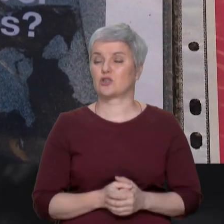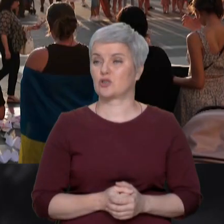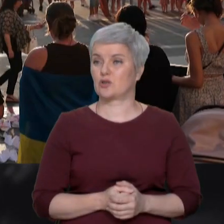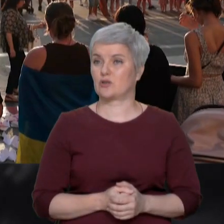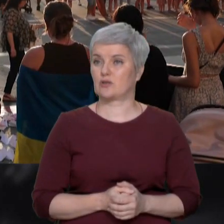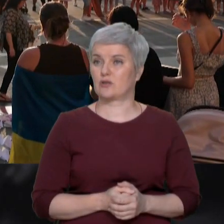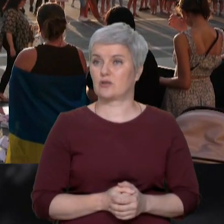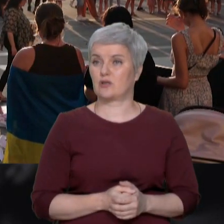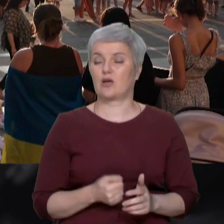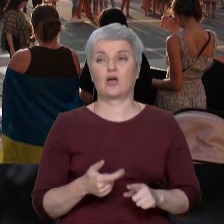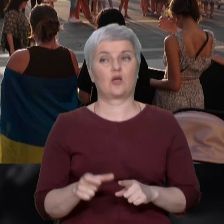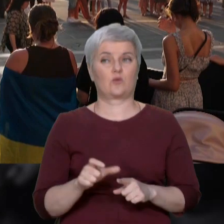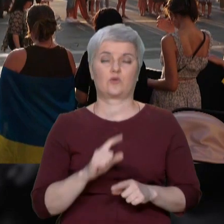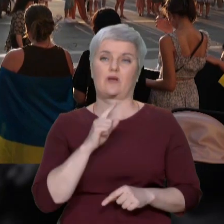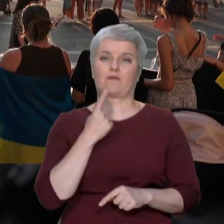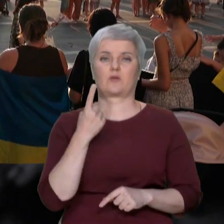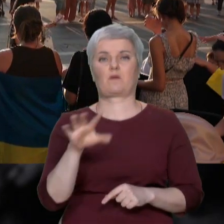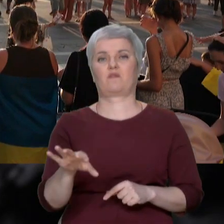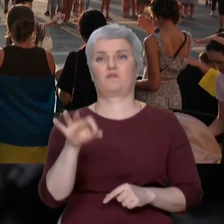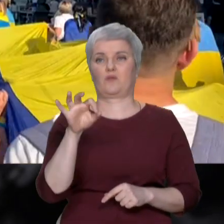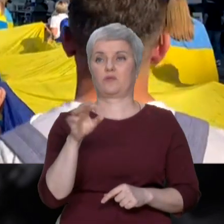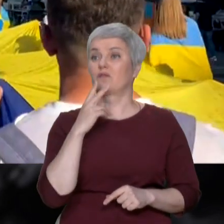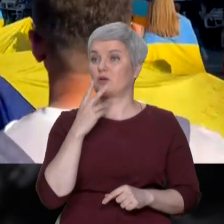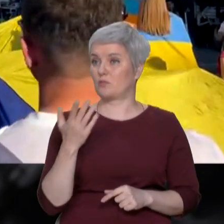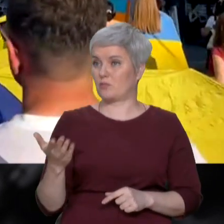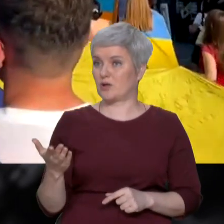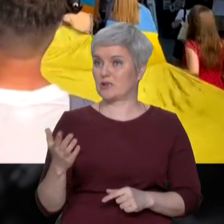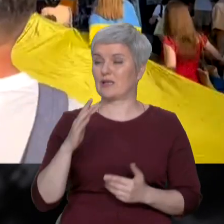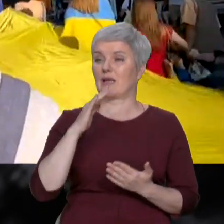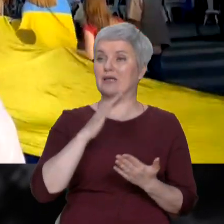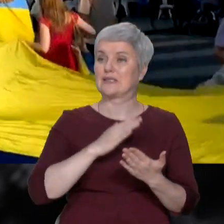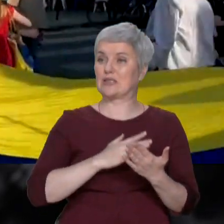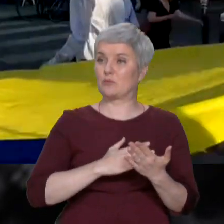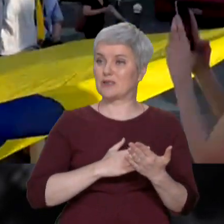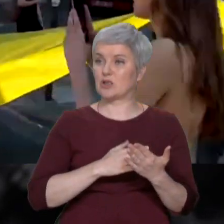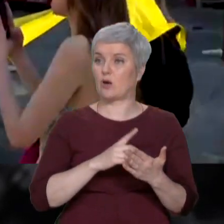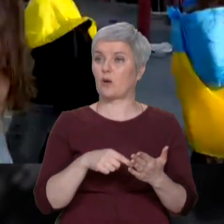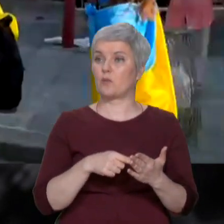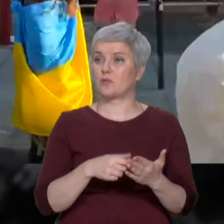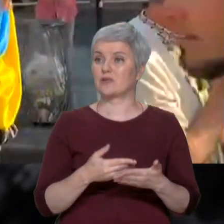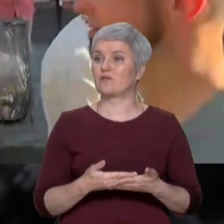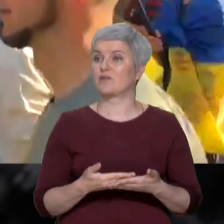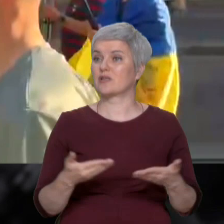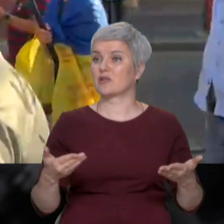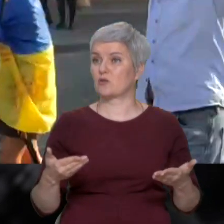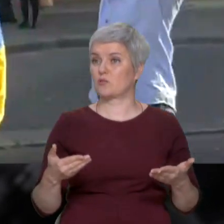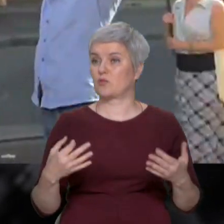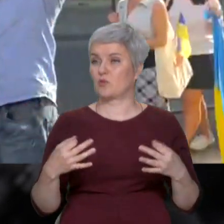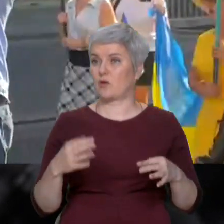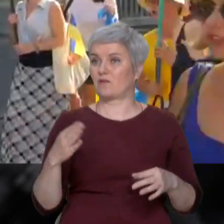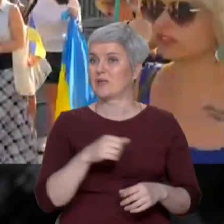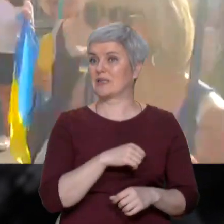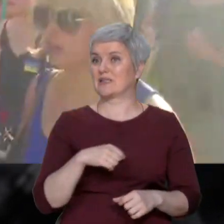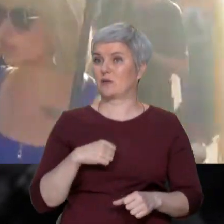Ви знаєте, так дуже важко виділити, але ви бачите список міст у відкритому доступі, і ви бачите, от ви навіть самі